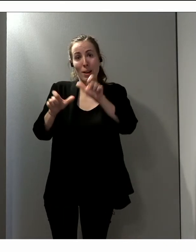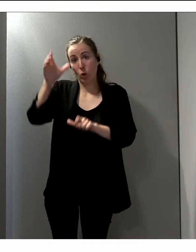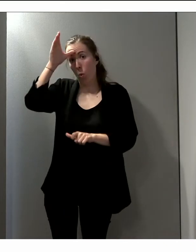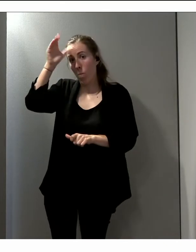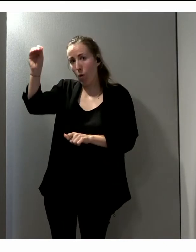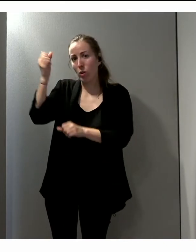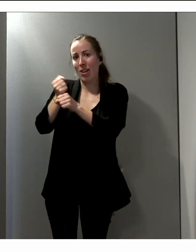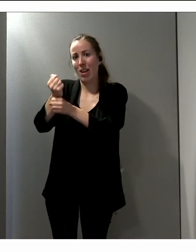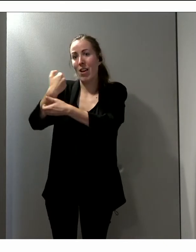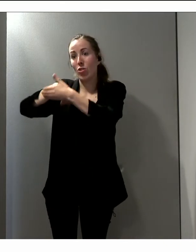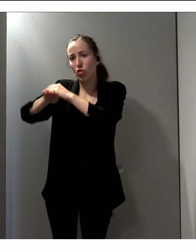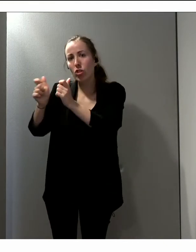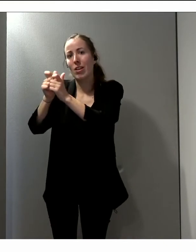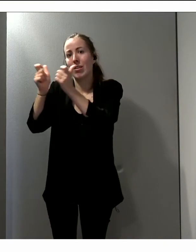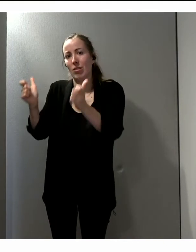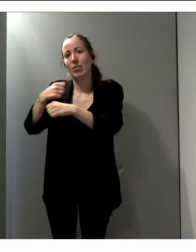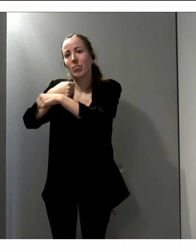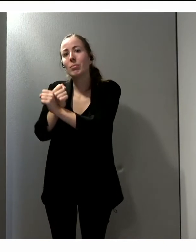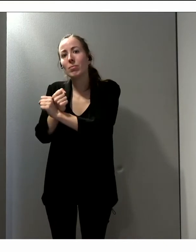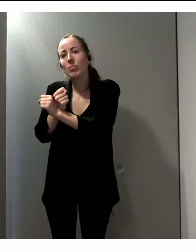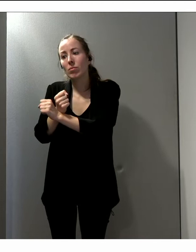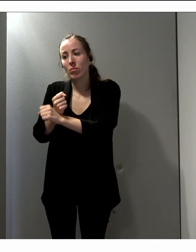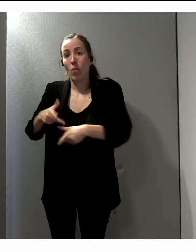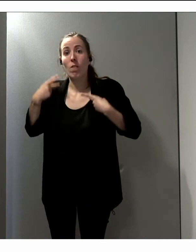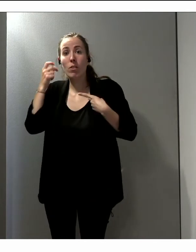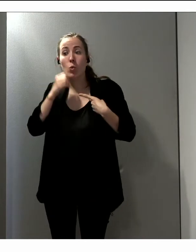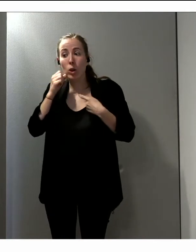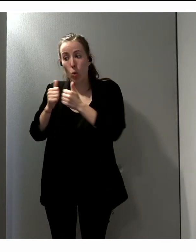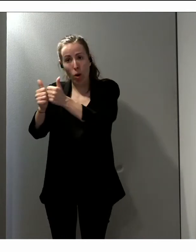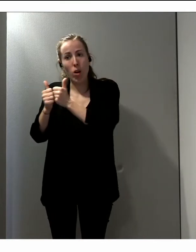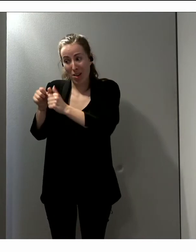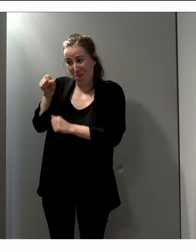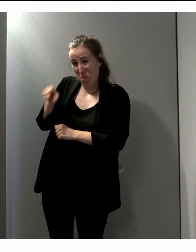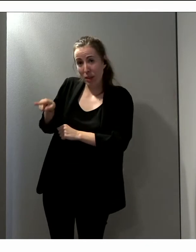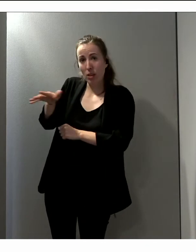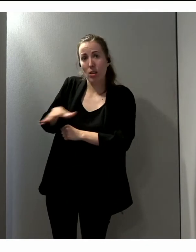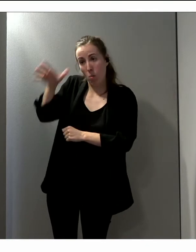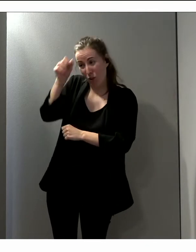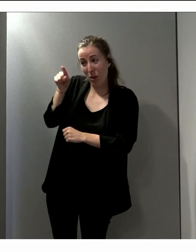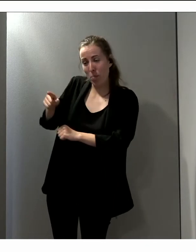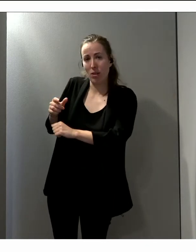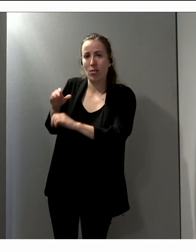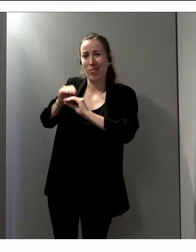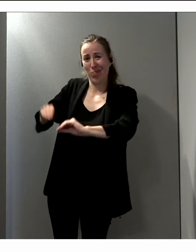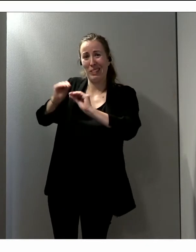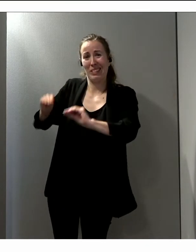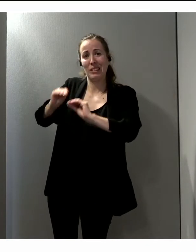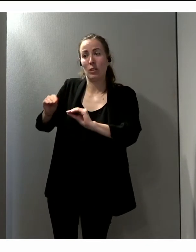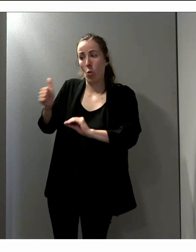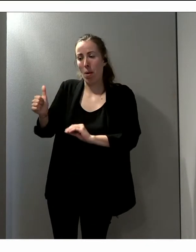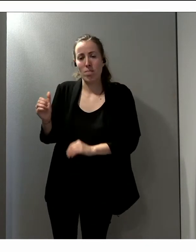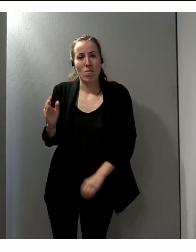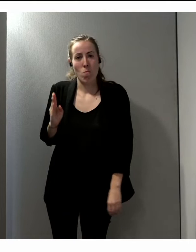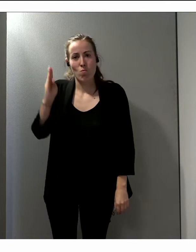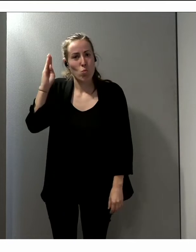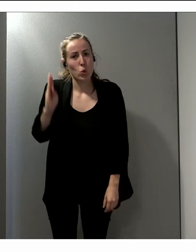de l'administration pénitentiaire qui sont au quotidien de ces personnes et qui ont, je pense, pour besoin,